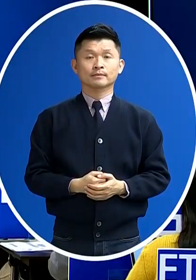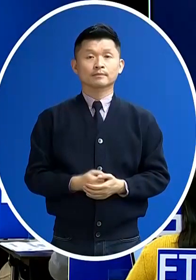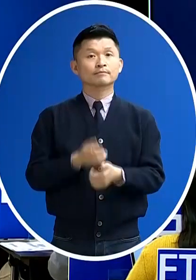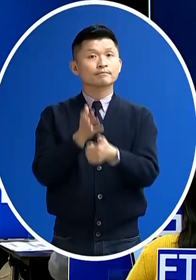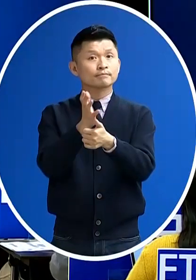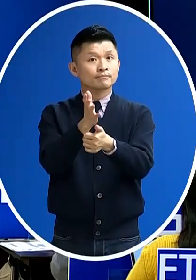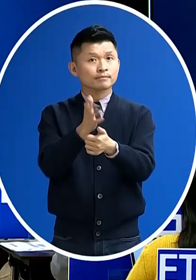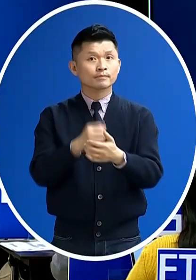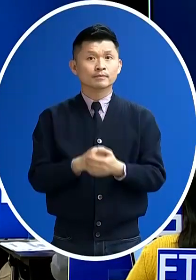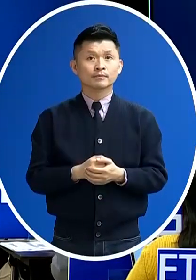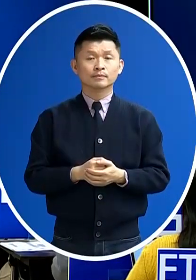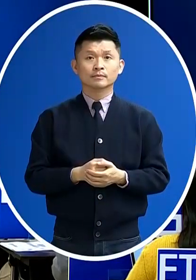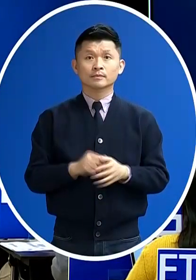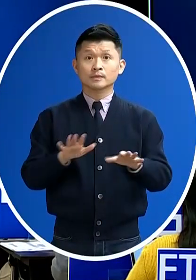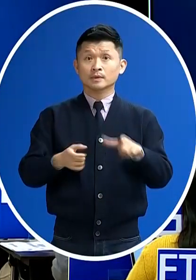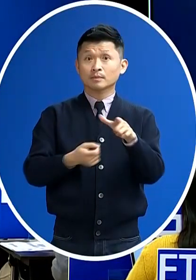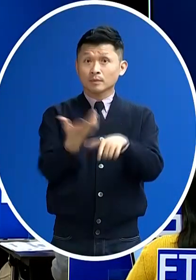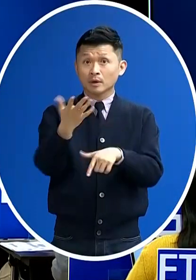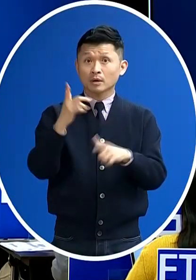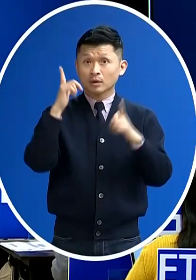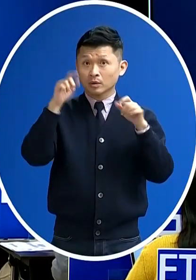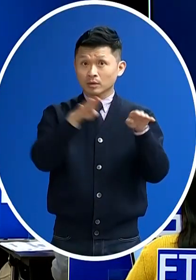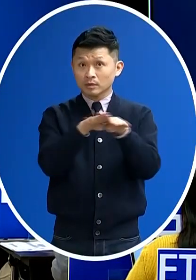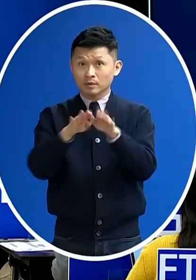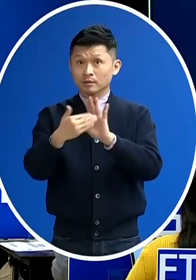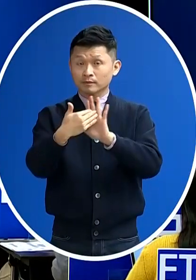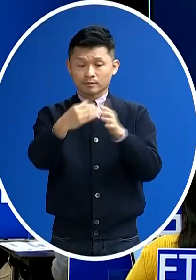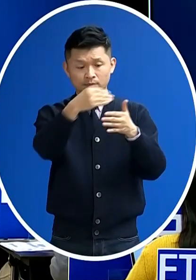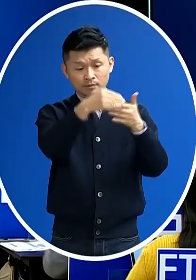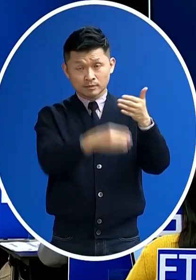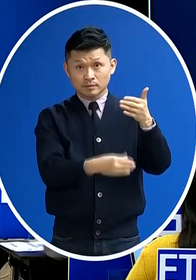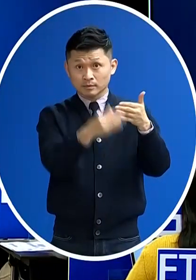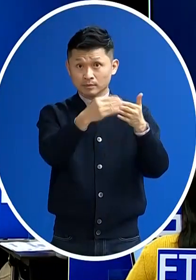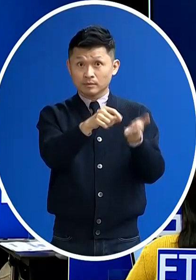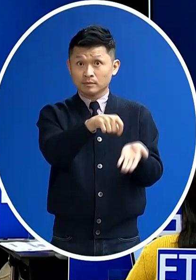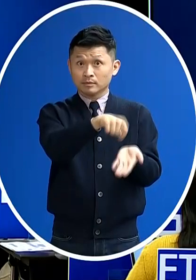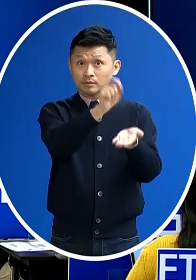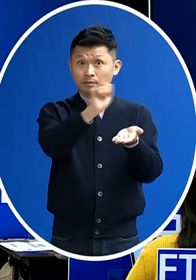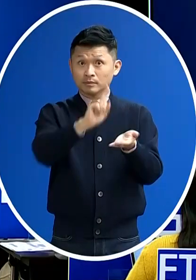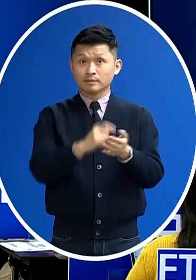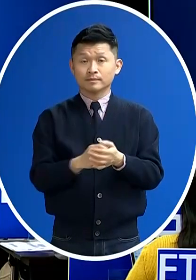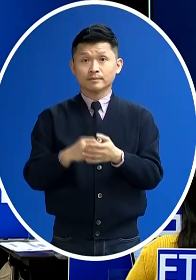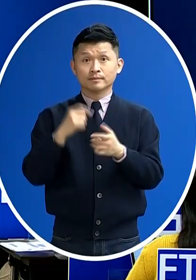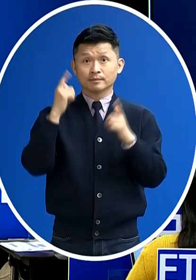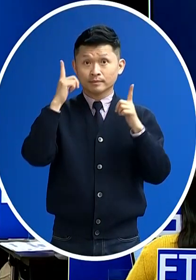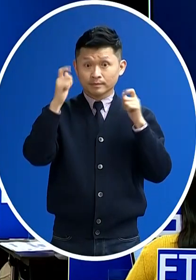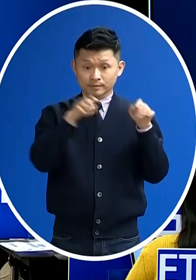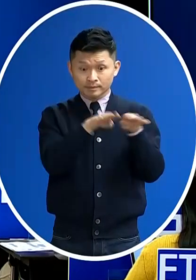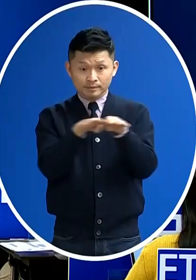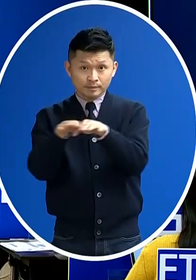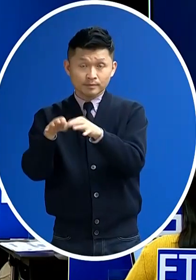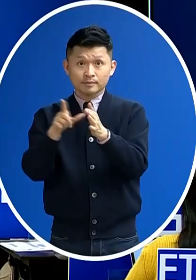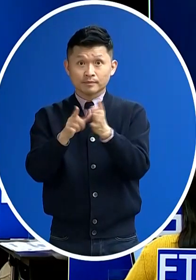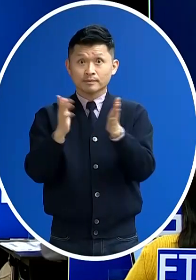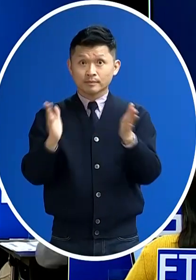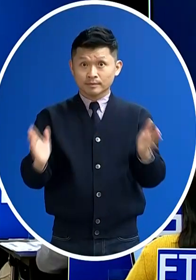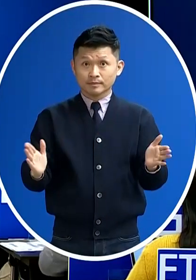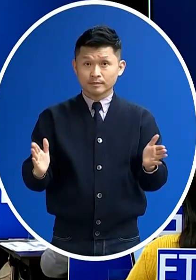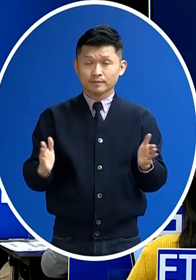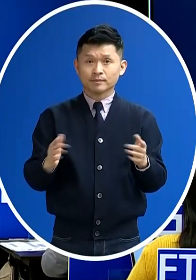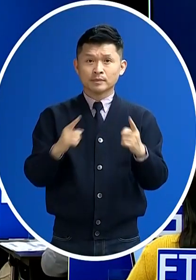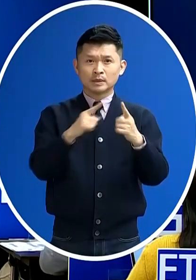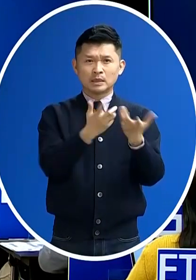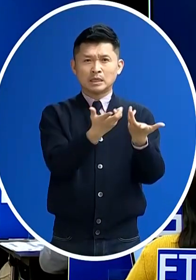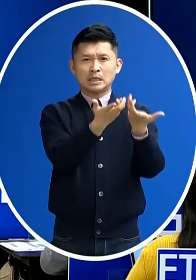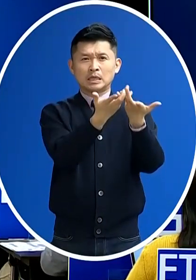长好，想请教一下，今天公布的春节防疫指引里面有提到说，建议连假期间尽量前往没有人群